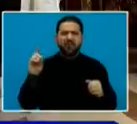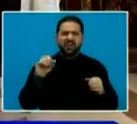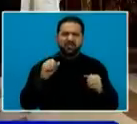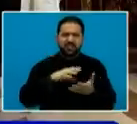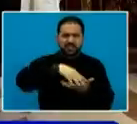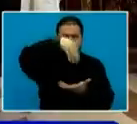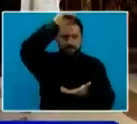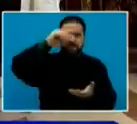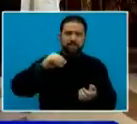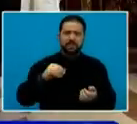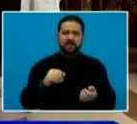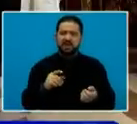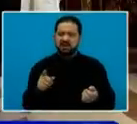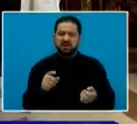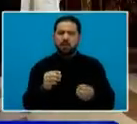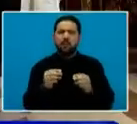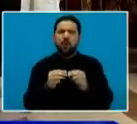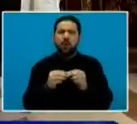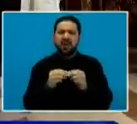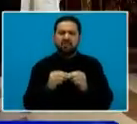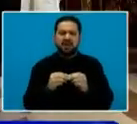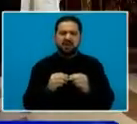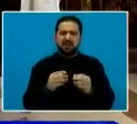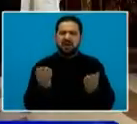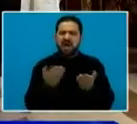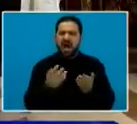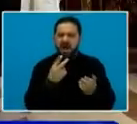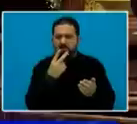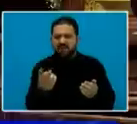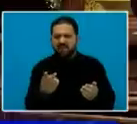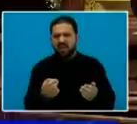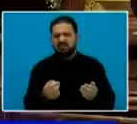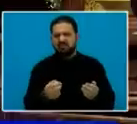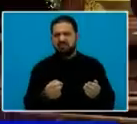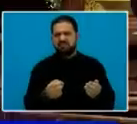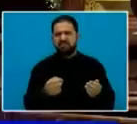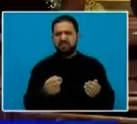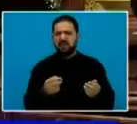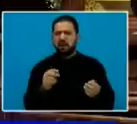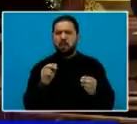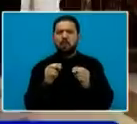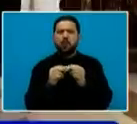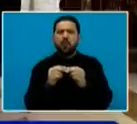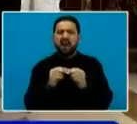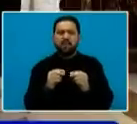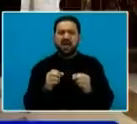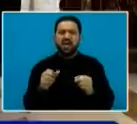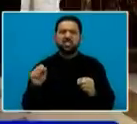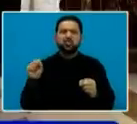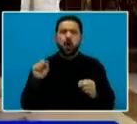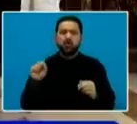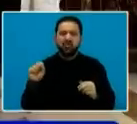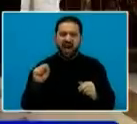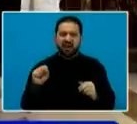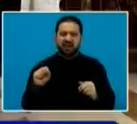chestiuni care privesc aspectele sociale, poate anumite referendumuri pe anumite subiecte